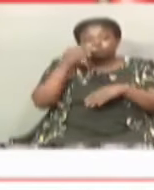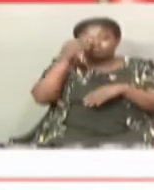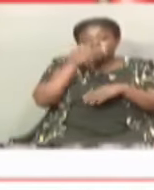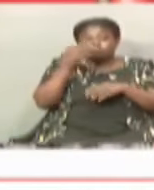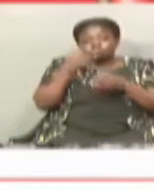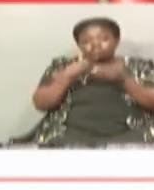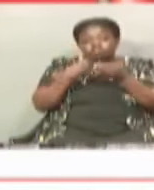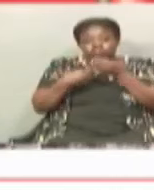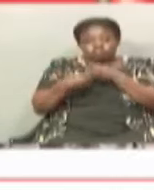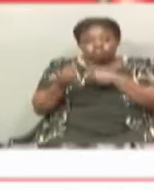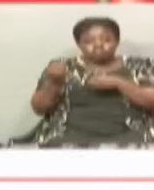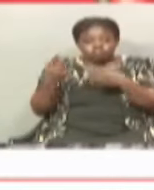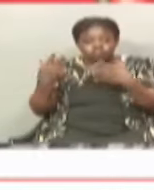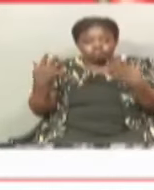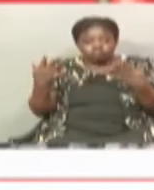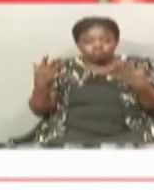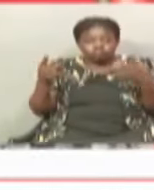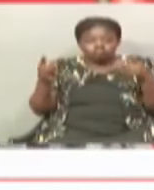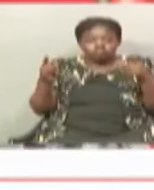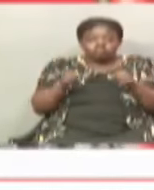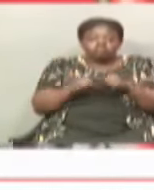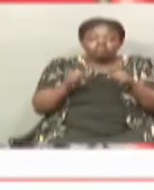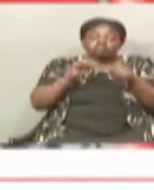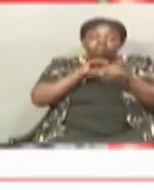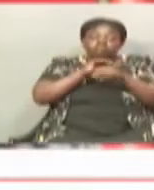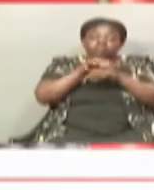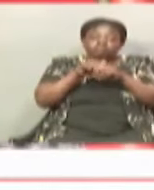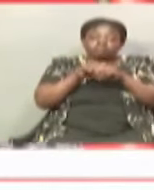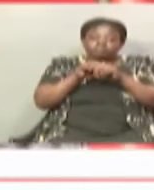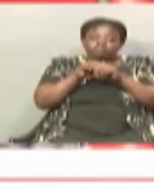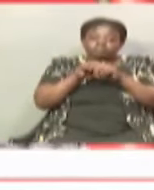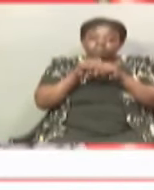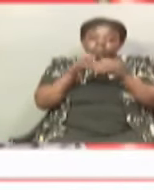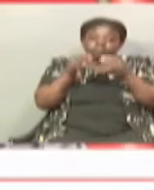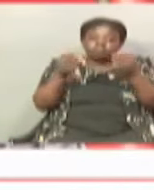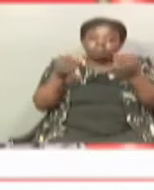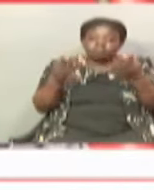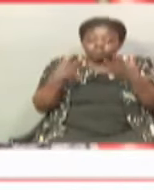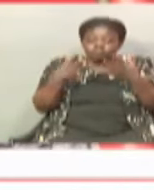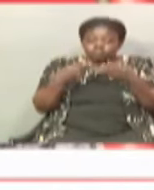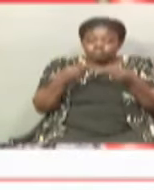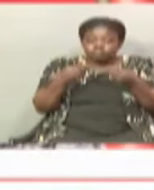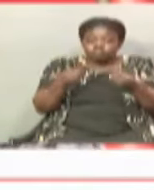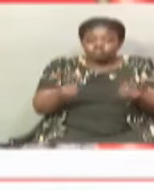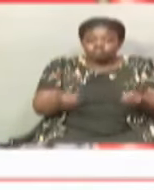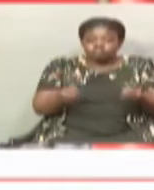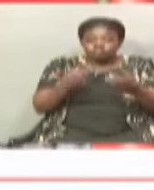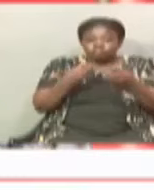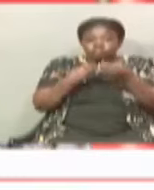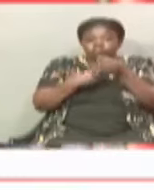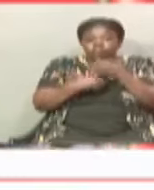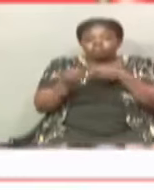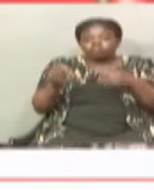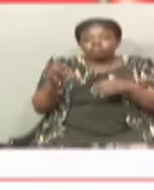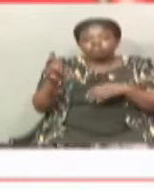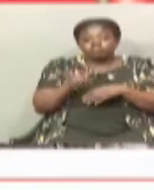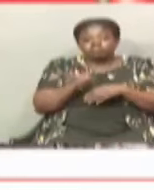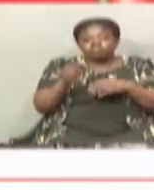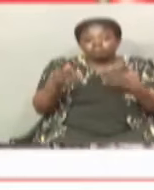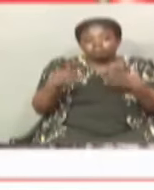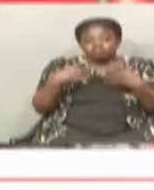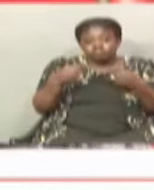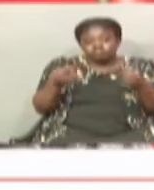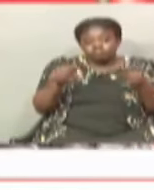n'omutunda, tusobola okukolamu okubikaza n'oba nga obitunda ng'ebikalu. Olina